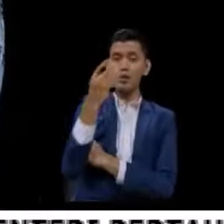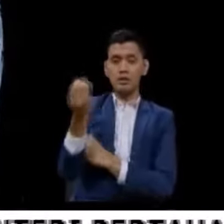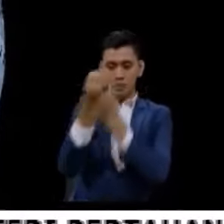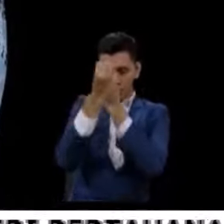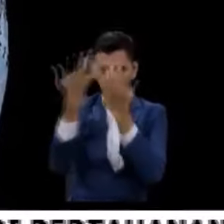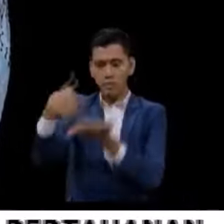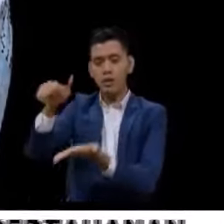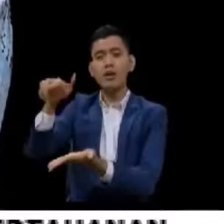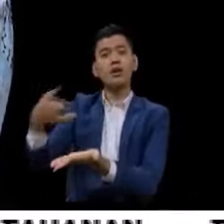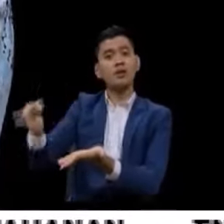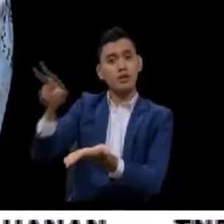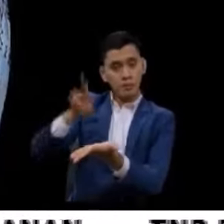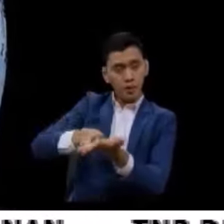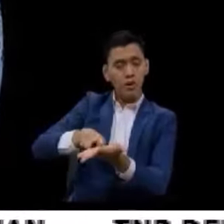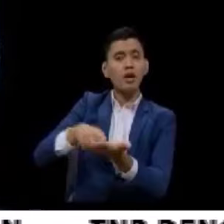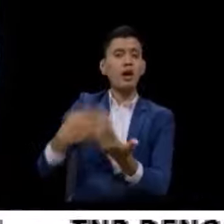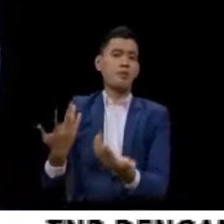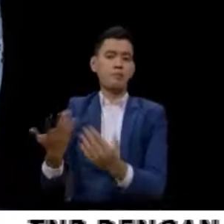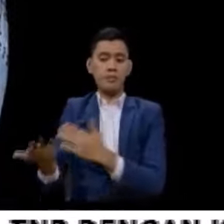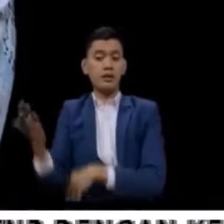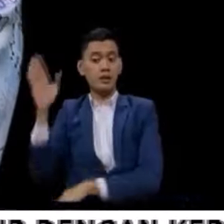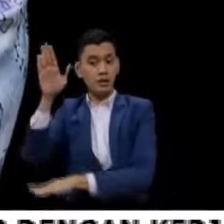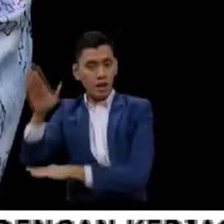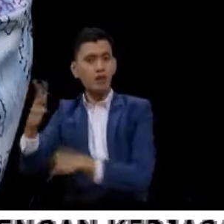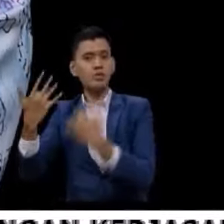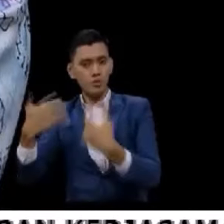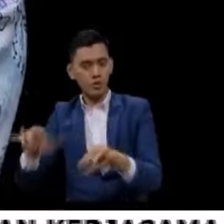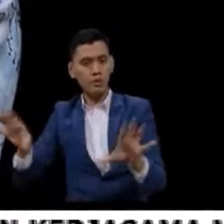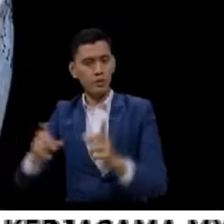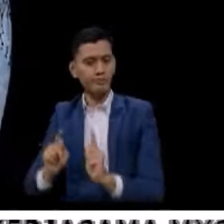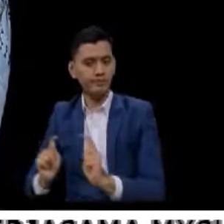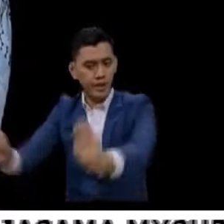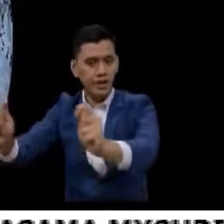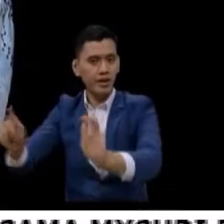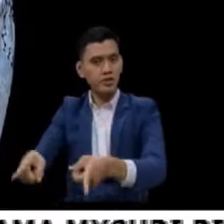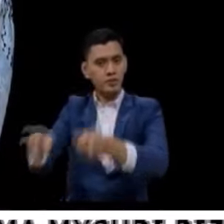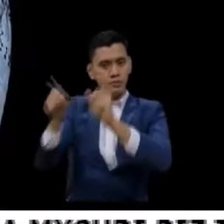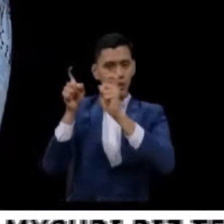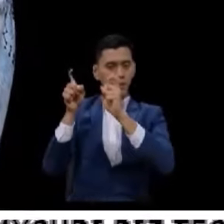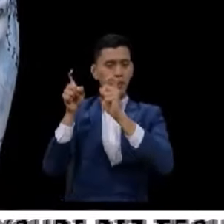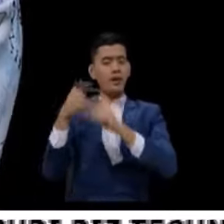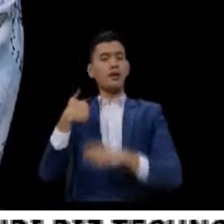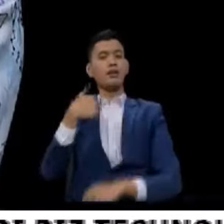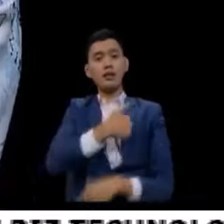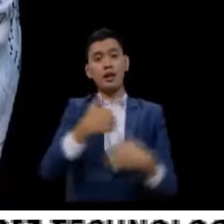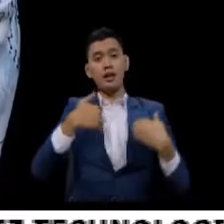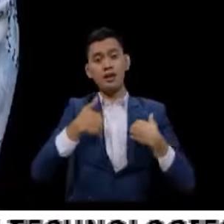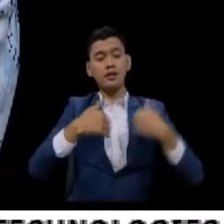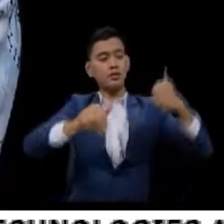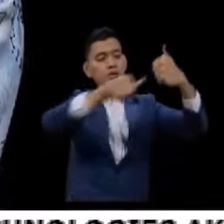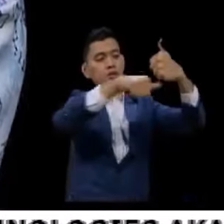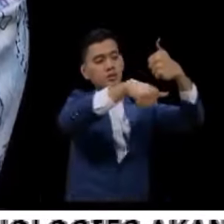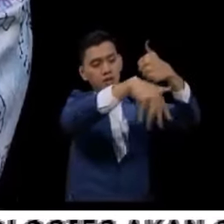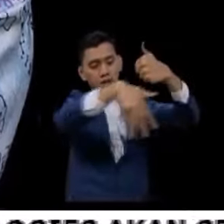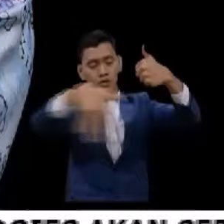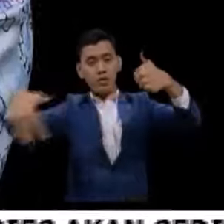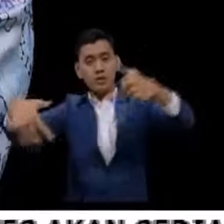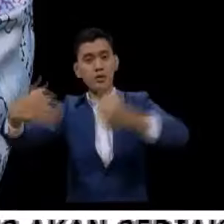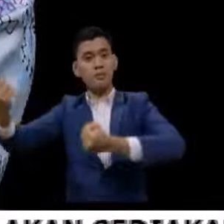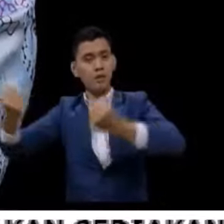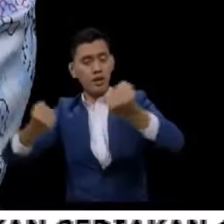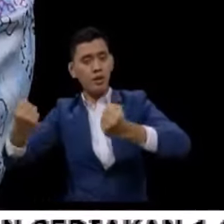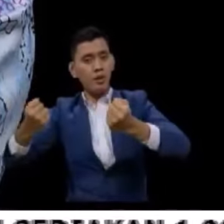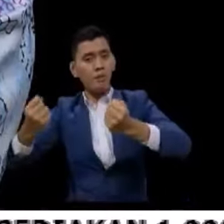Tengah hilang karena agak senang bagus kemudian kita 21 apa jepas Mana jawatankuasa pemandu